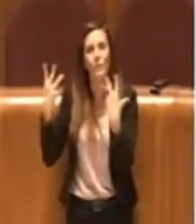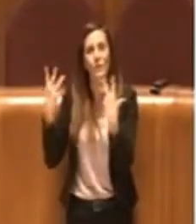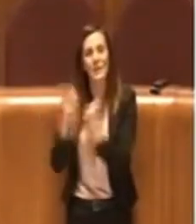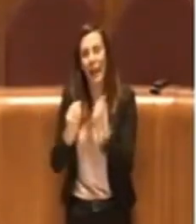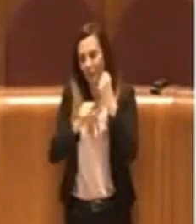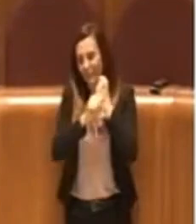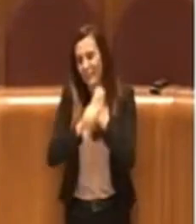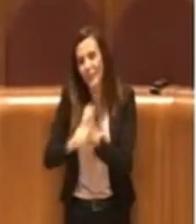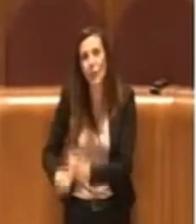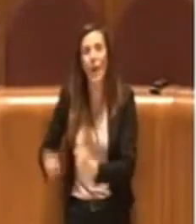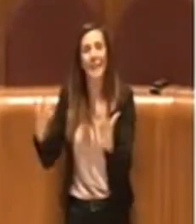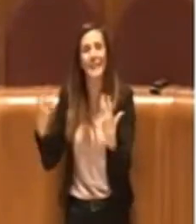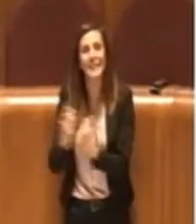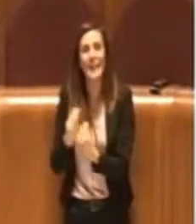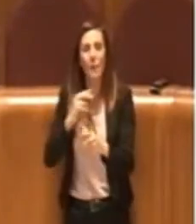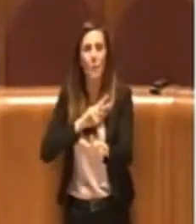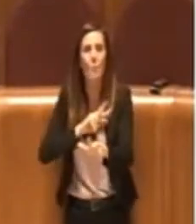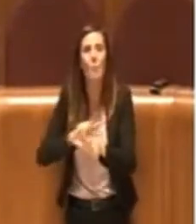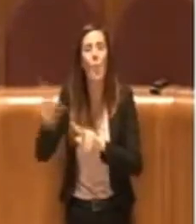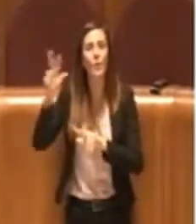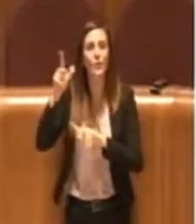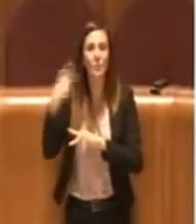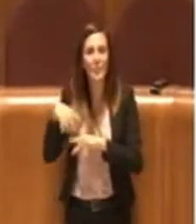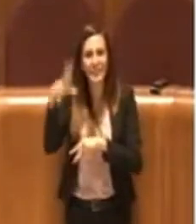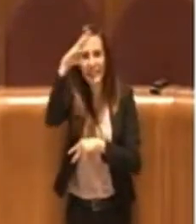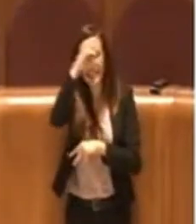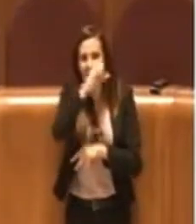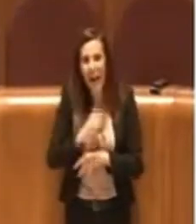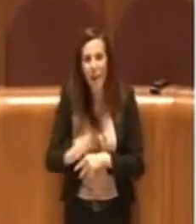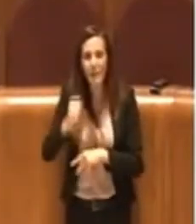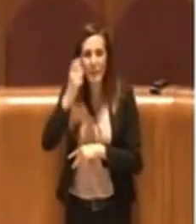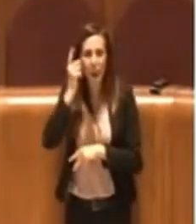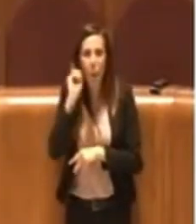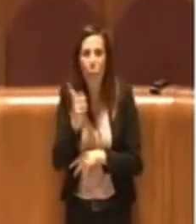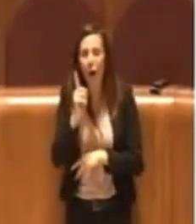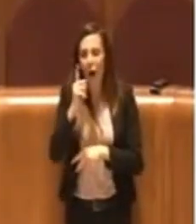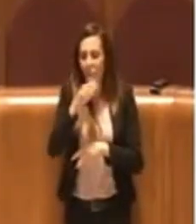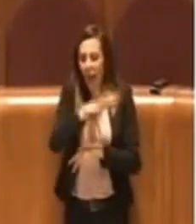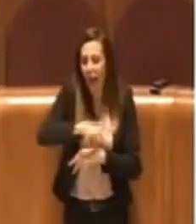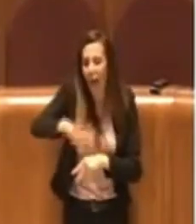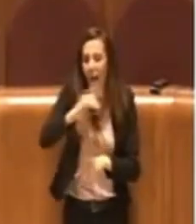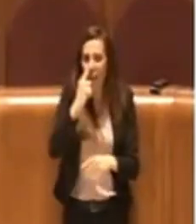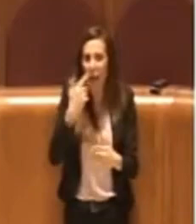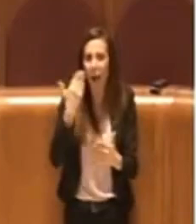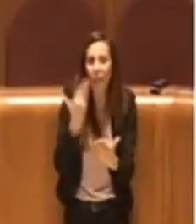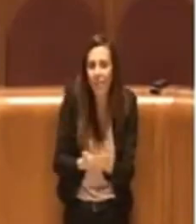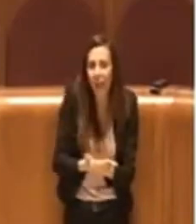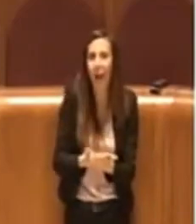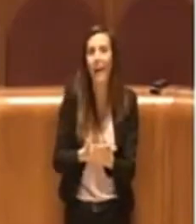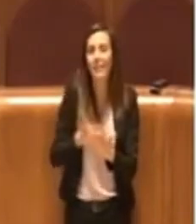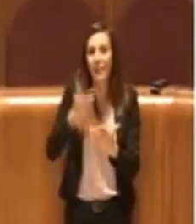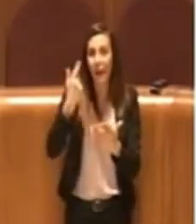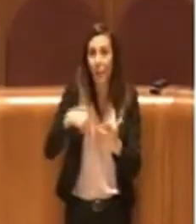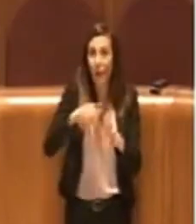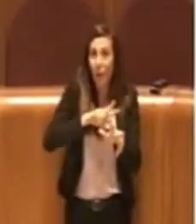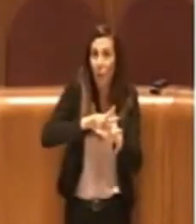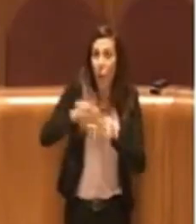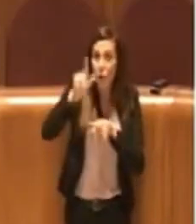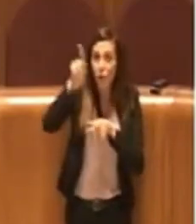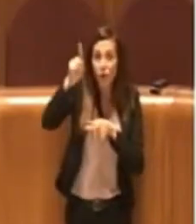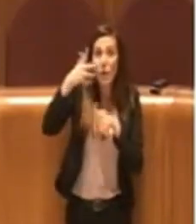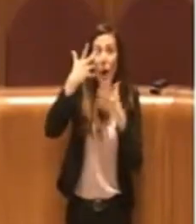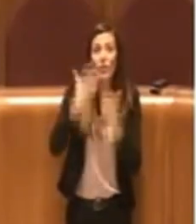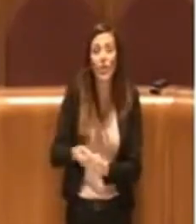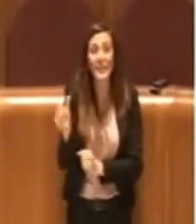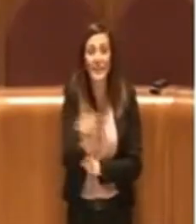del municipio, per capire quali erano le aree che il municipio stesso accoglieva o non accoglieva. Allora,